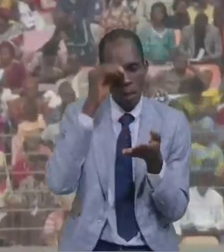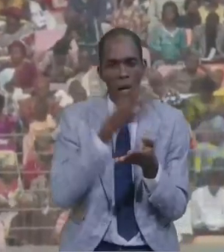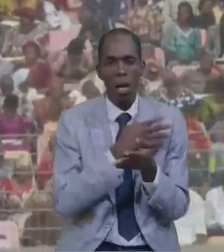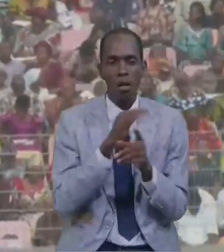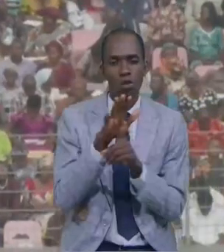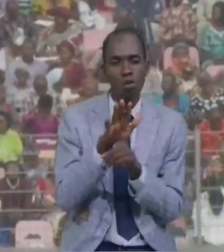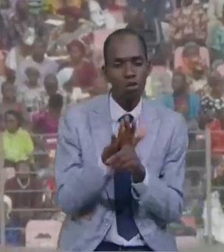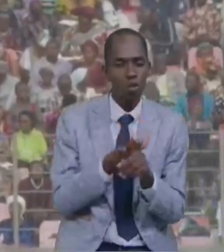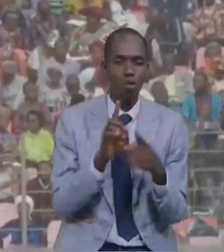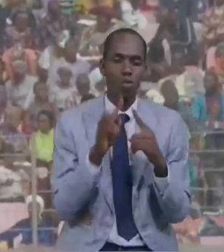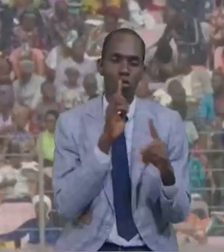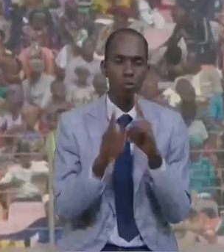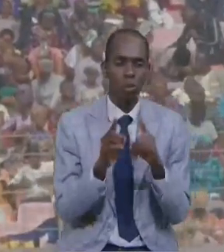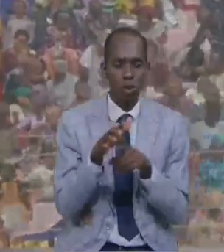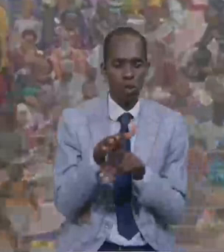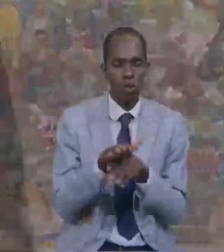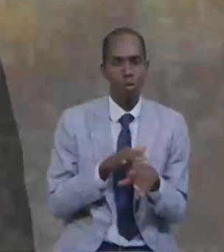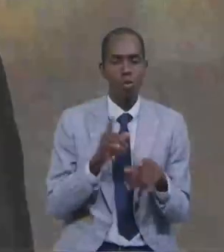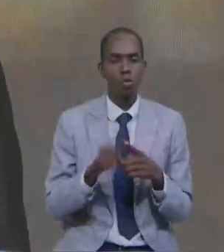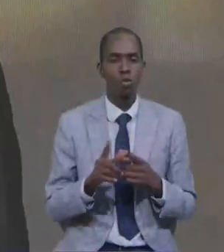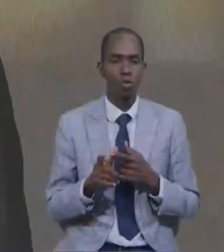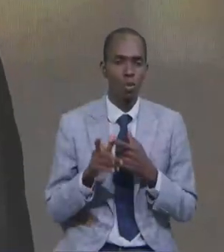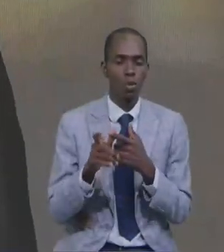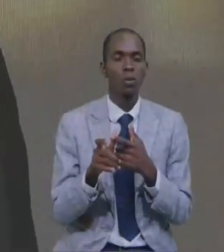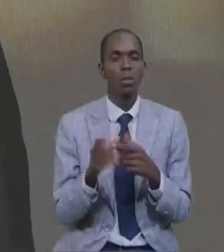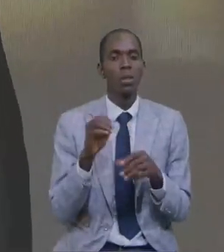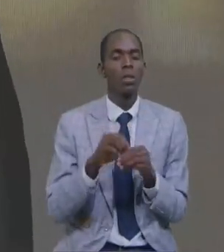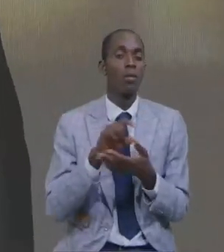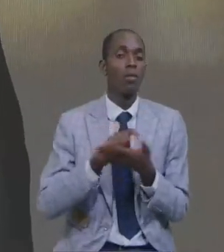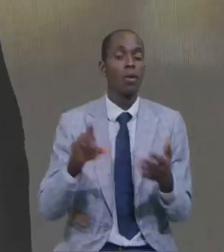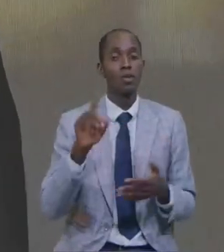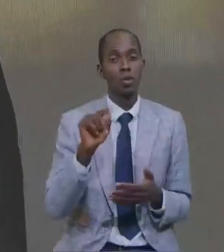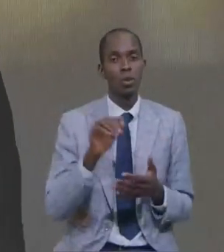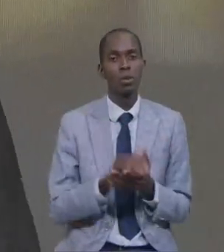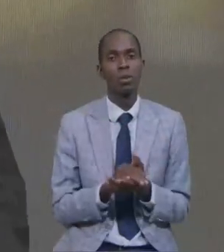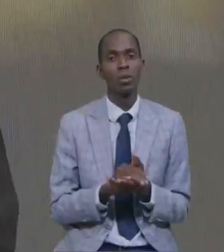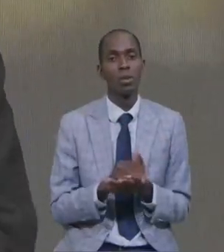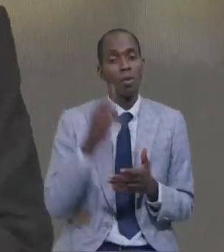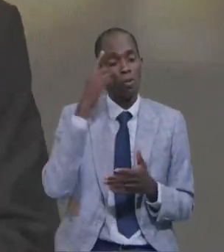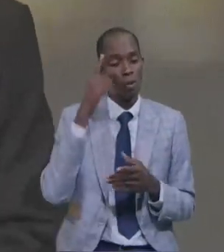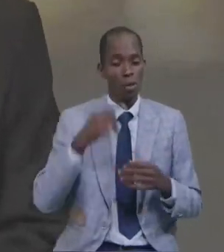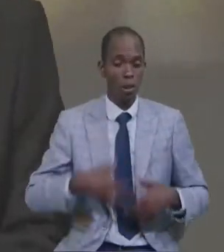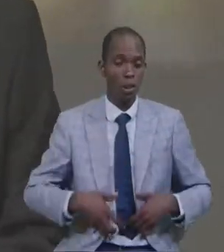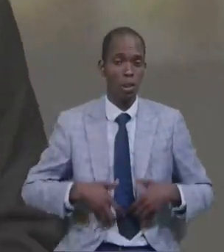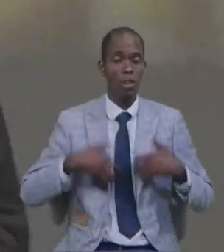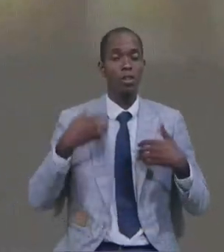car la colère de l'homme, verset 20, n'accomplit pas la justice de Dieu.